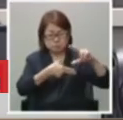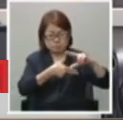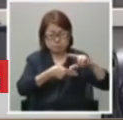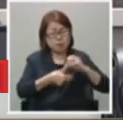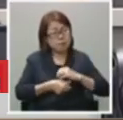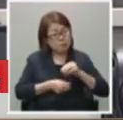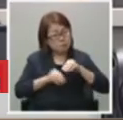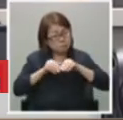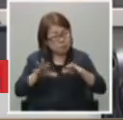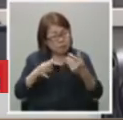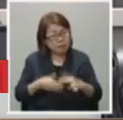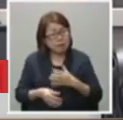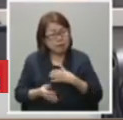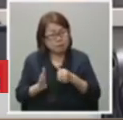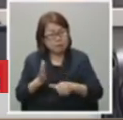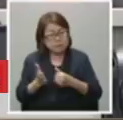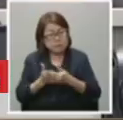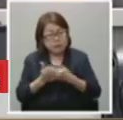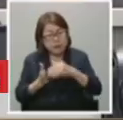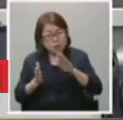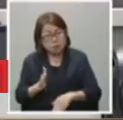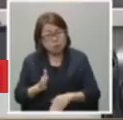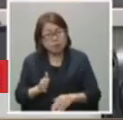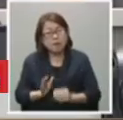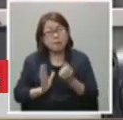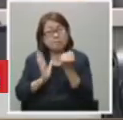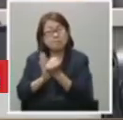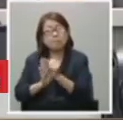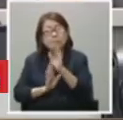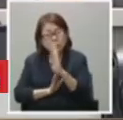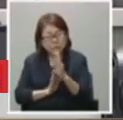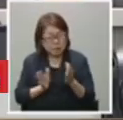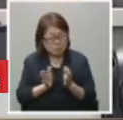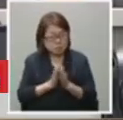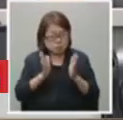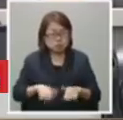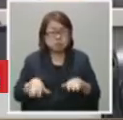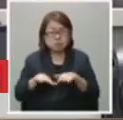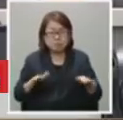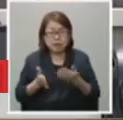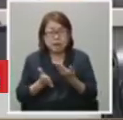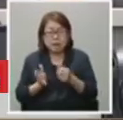จะลดภาษีทั้งนิติบุคคลและบุคคลธรรมดา